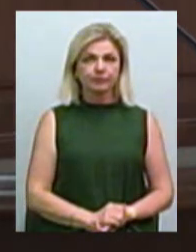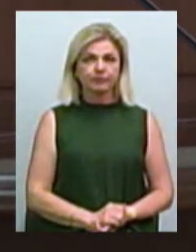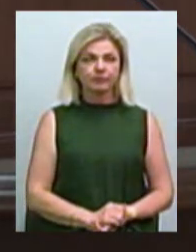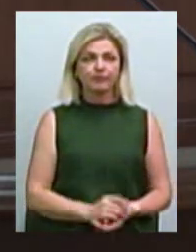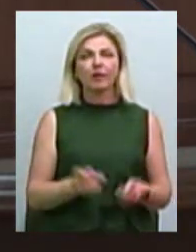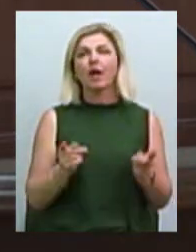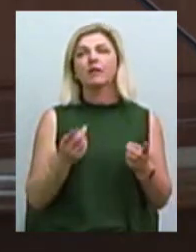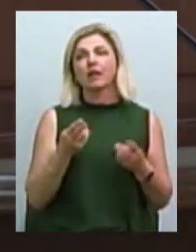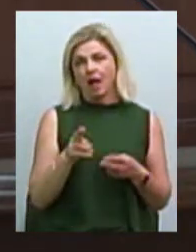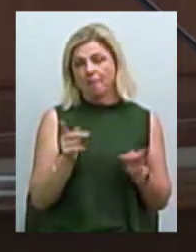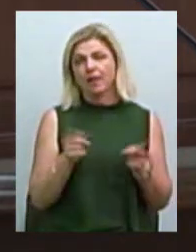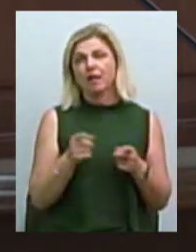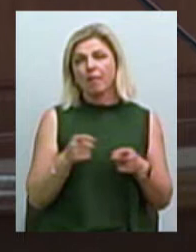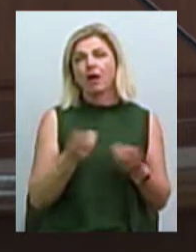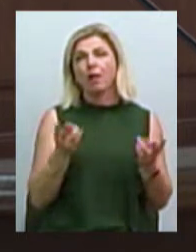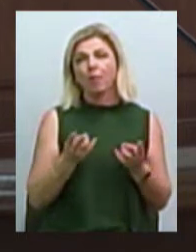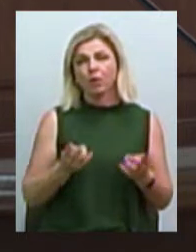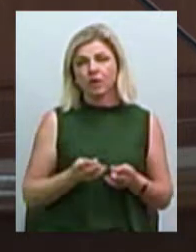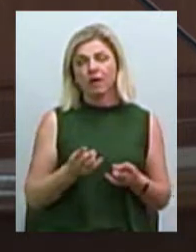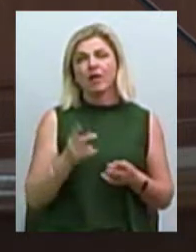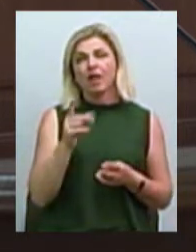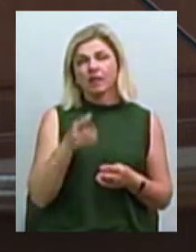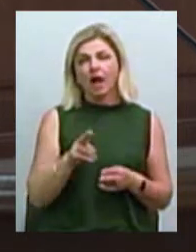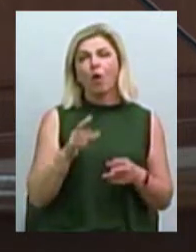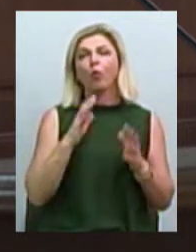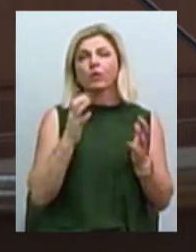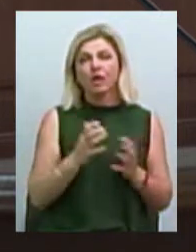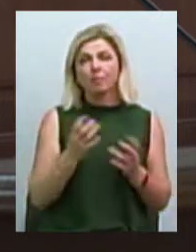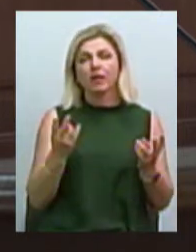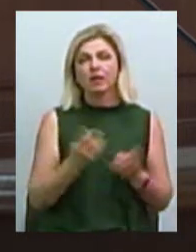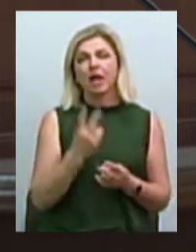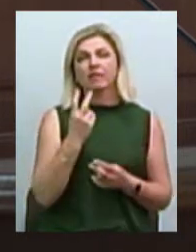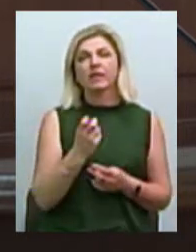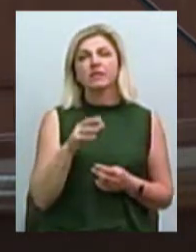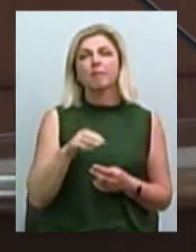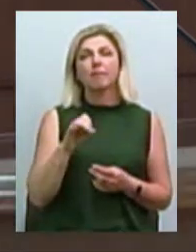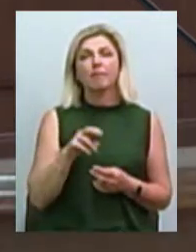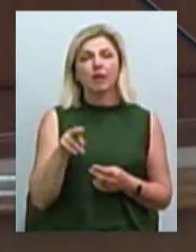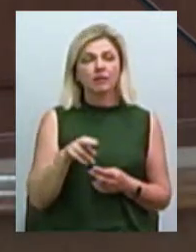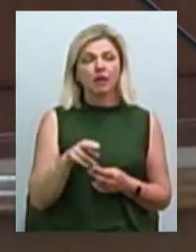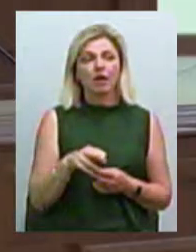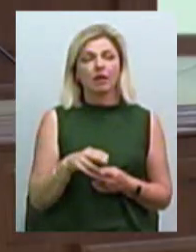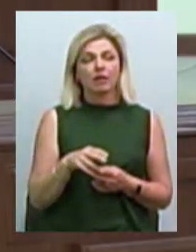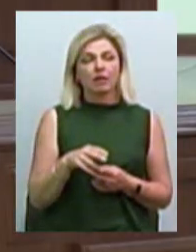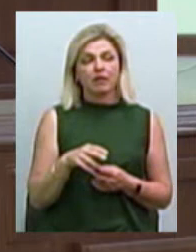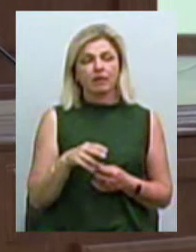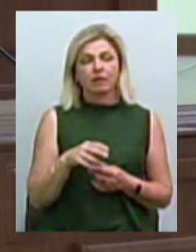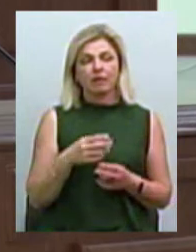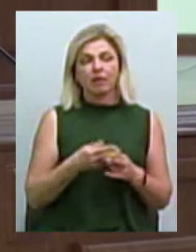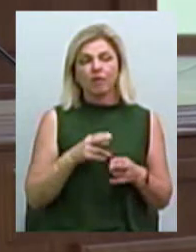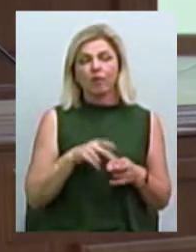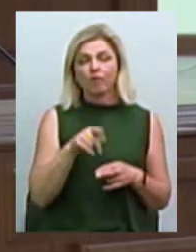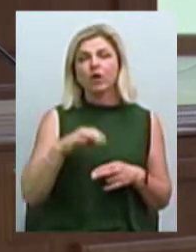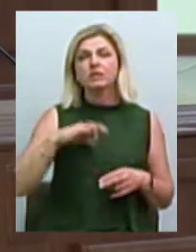мінімальної потреби, для робіт на експлуатаційне утримання потрібно близько мільярда. Ми цього мільярда не маємо. По